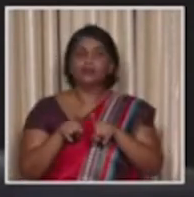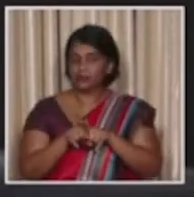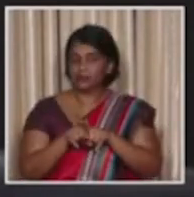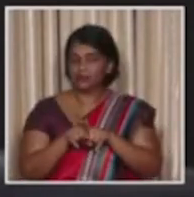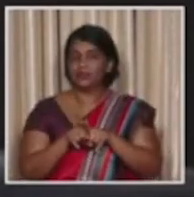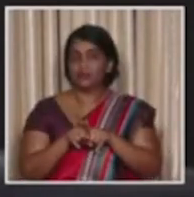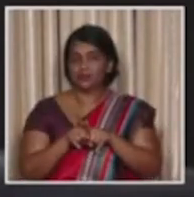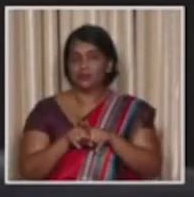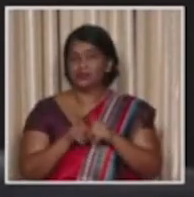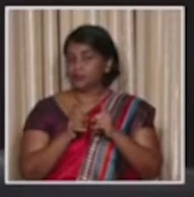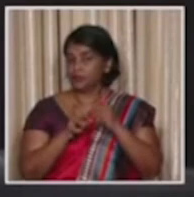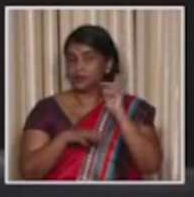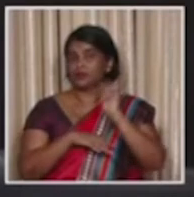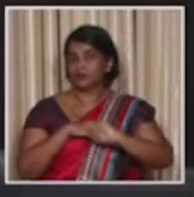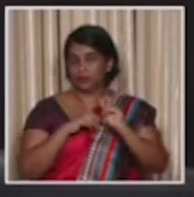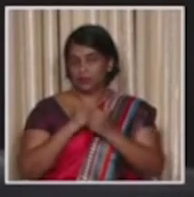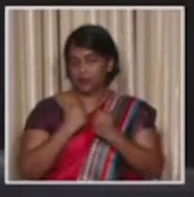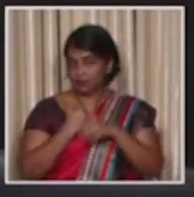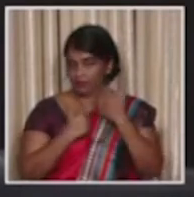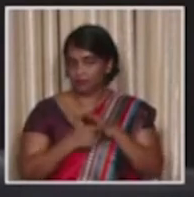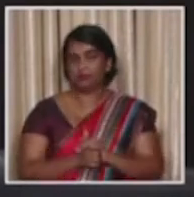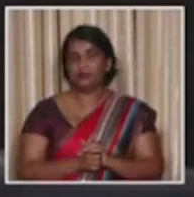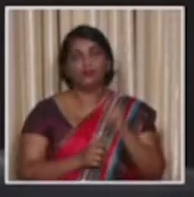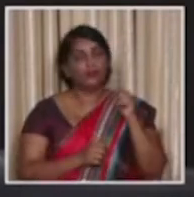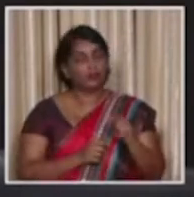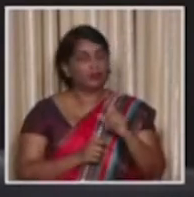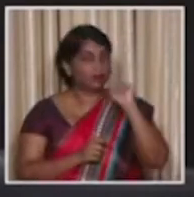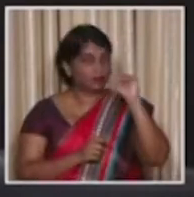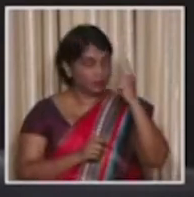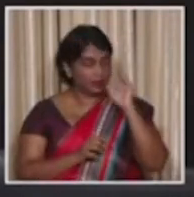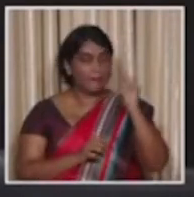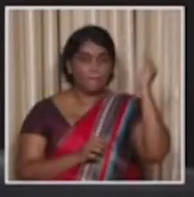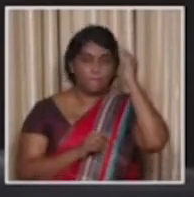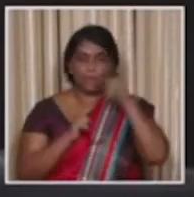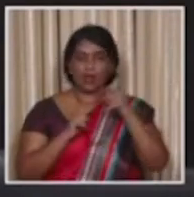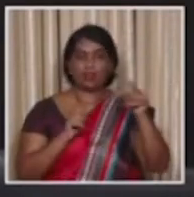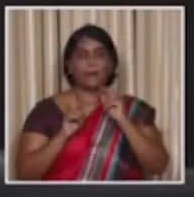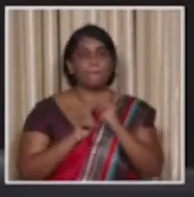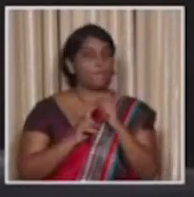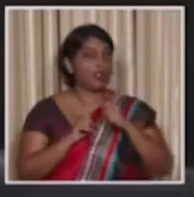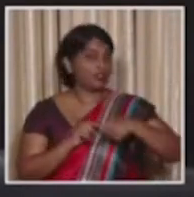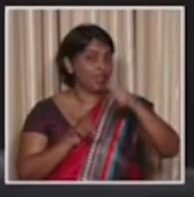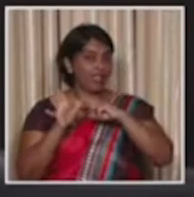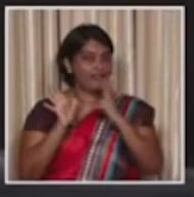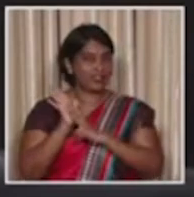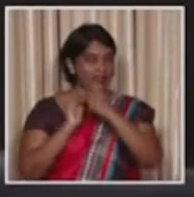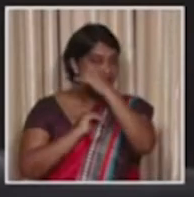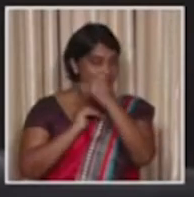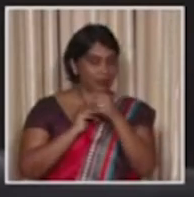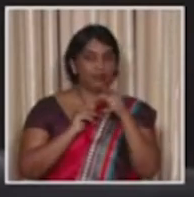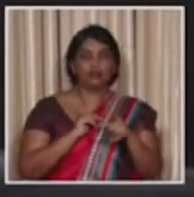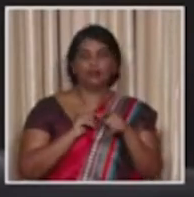වන මාර්ගස්ථයට අදාළ සැලසුම් සකස් කර ඇත. මෙයින් පළමු අදියර ලෙස මරදාන සිට පාදුක්ක දක්වා කොටස විදුලිකරණය කරන